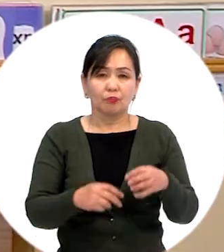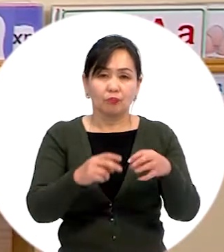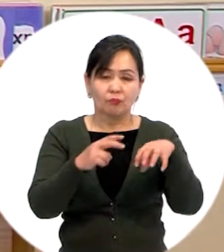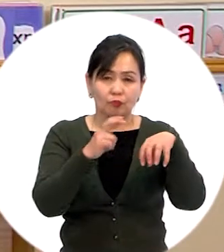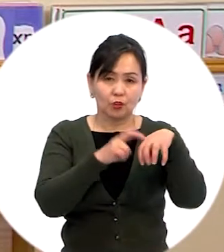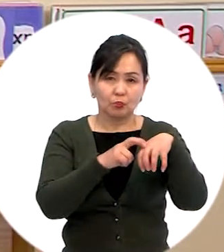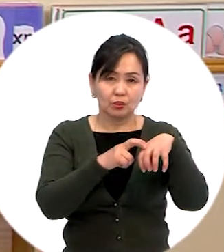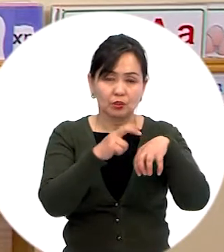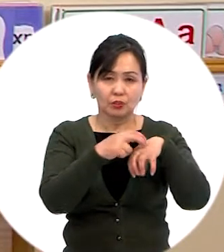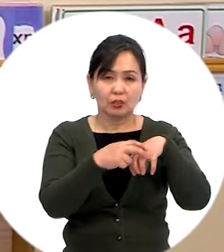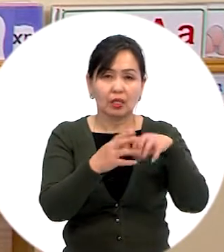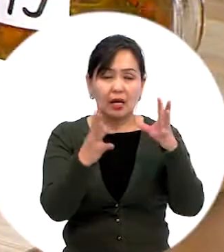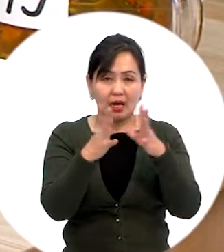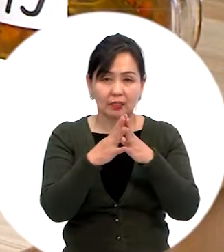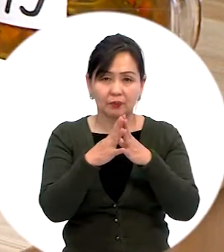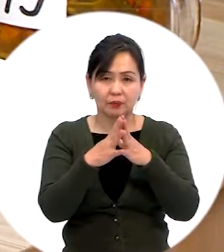төмс 10,